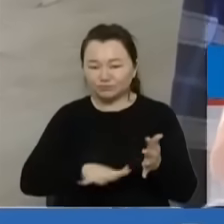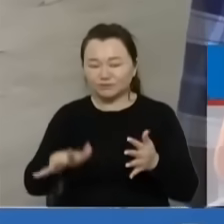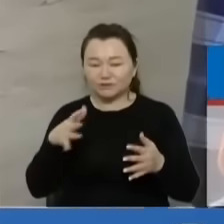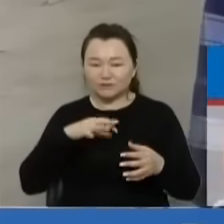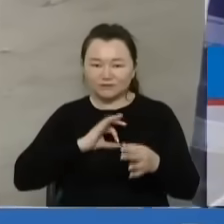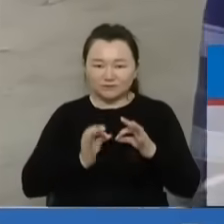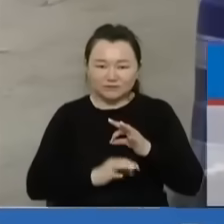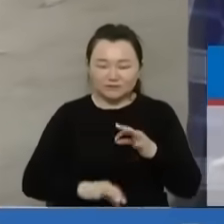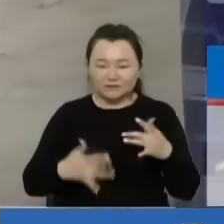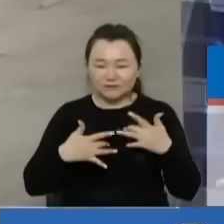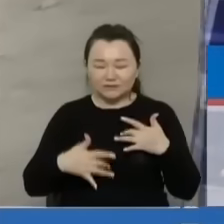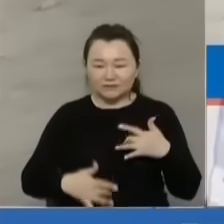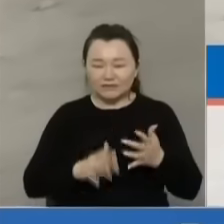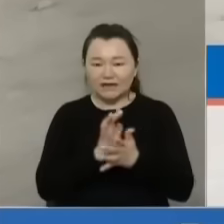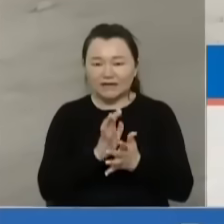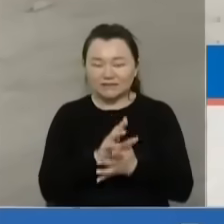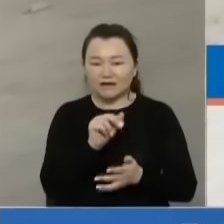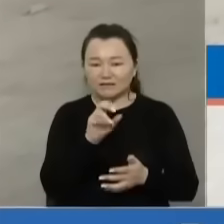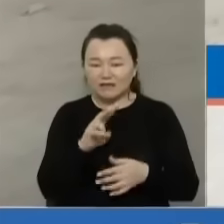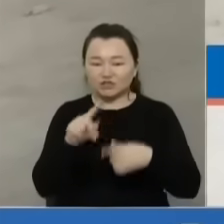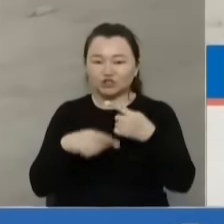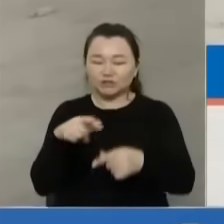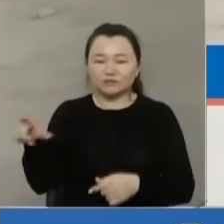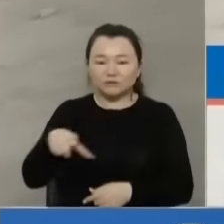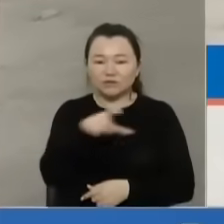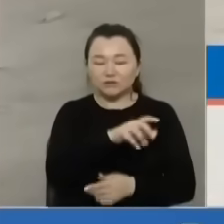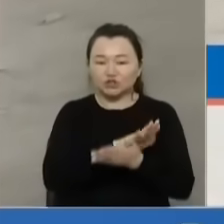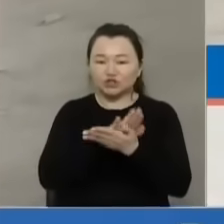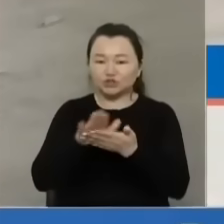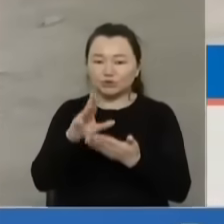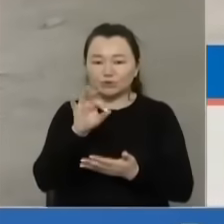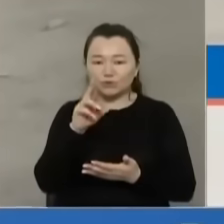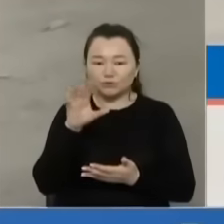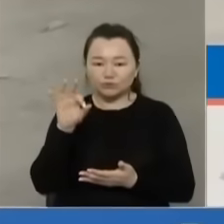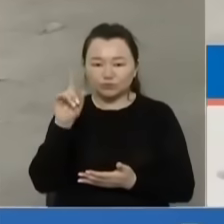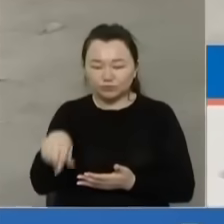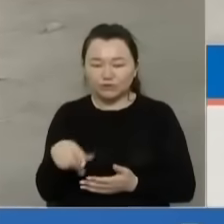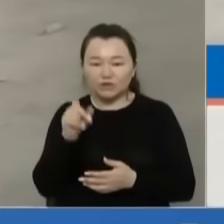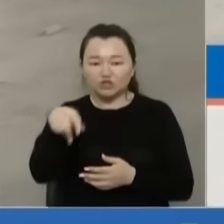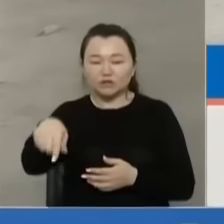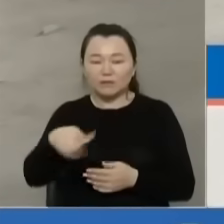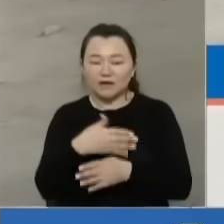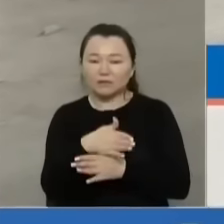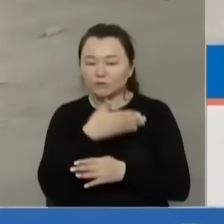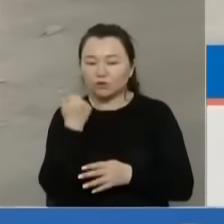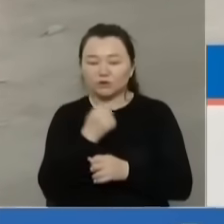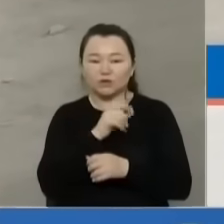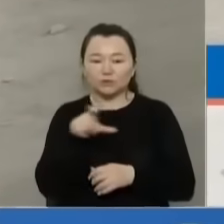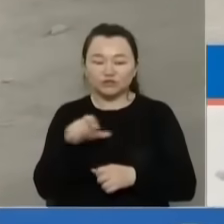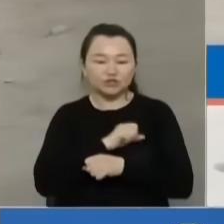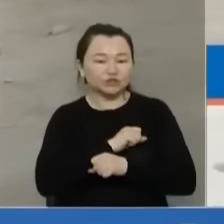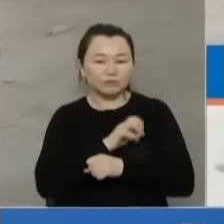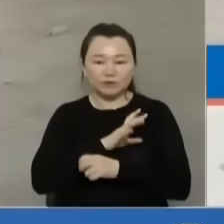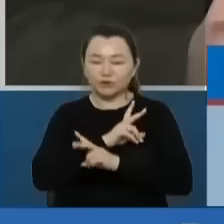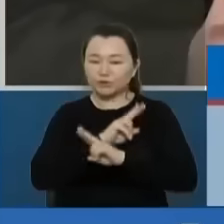қарны, кірсу, канал арқылы ағып, Көксу өзеніне құяды. Қазір онда тіпті балық жоқ. Жазда адамдар демалатын, қазір